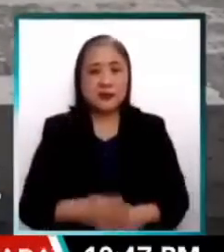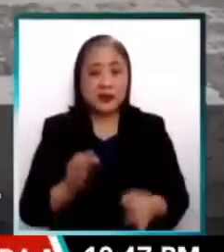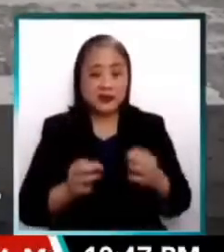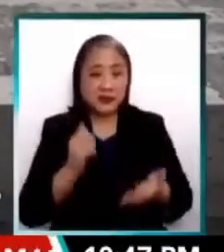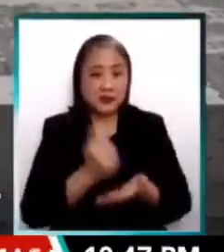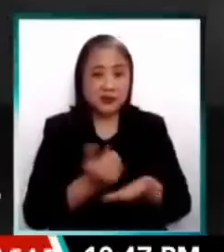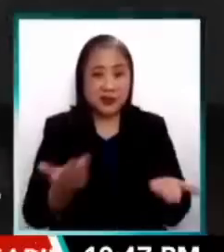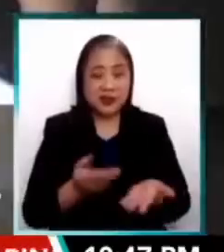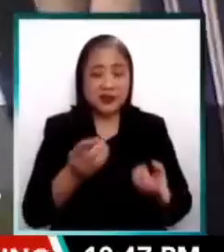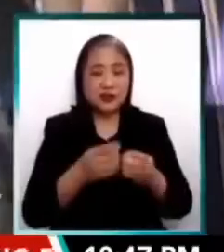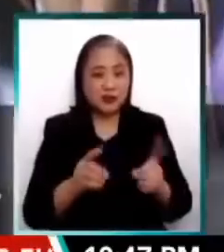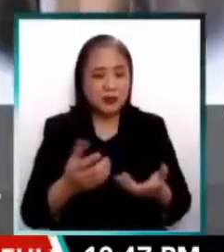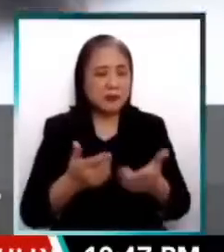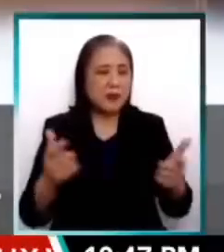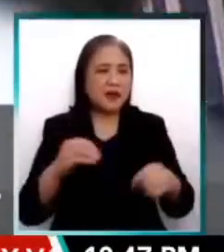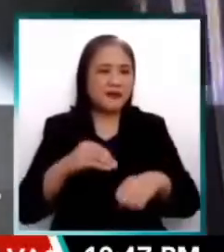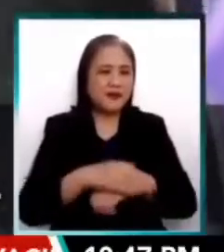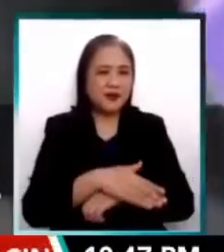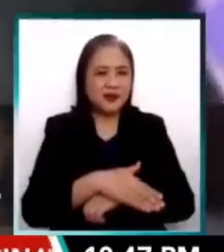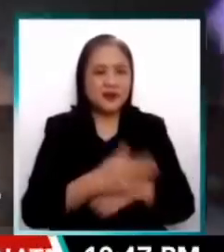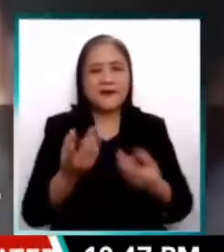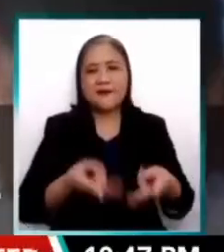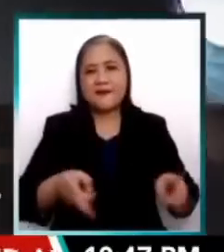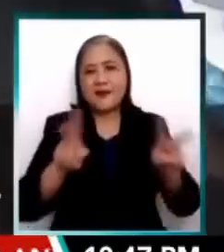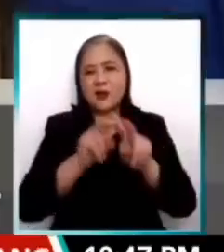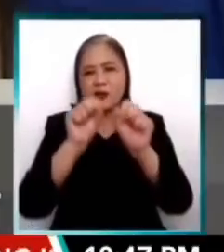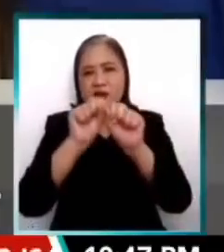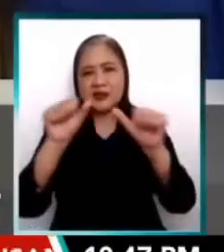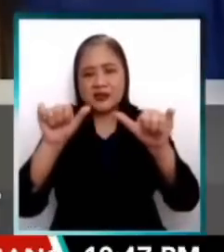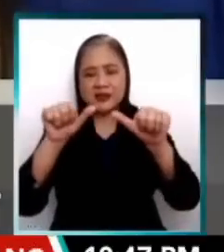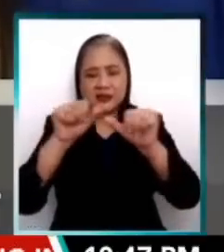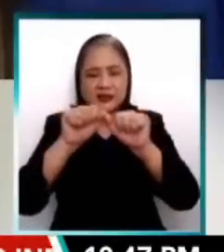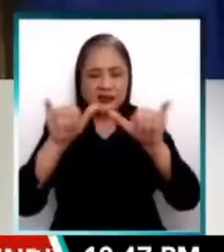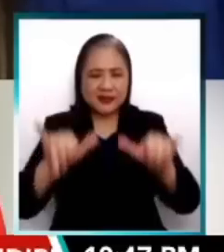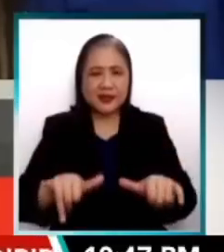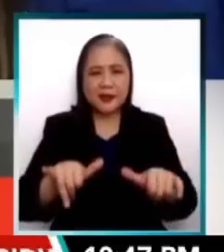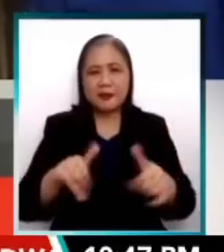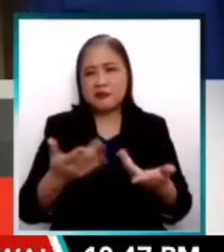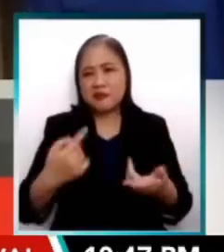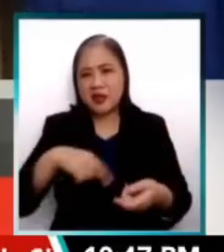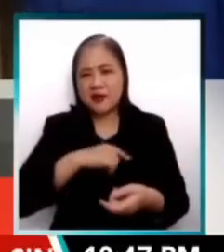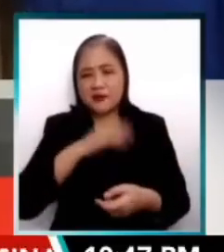magiging epekto nito sa values system ng mga Pilipino. Para sa atin talaga, we